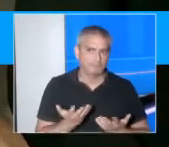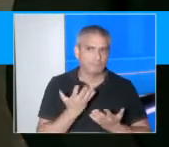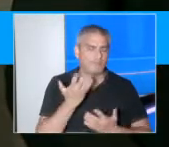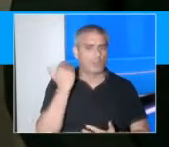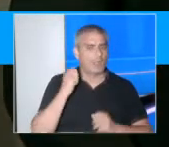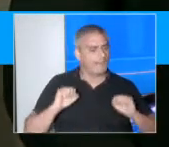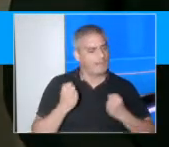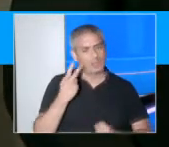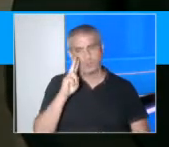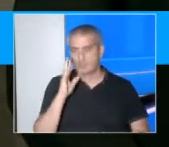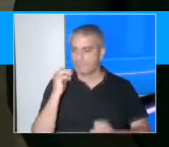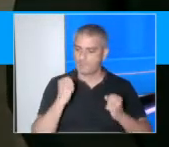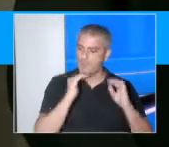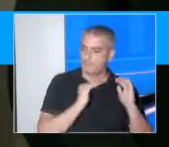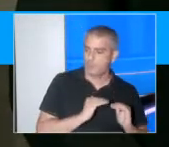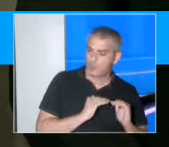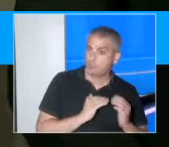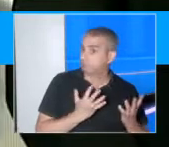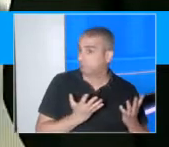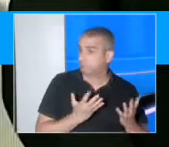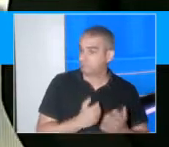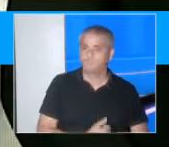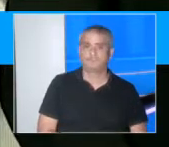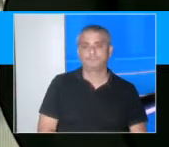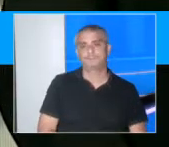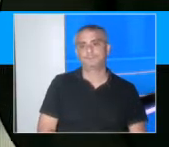היה פעיל יותר, איפה היה פעיל פחות?